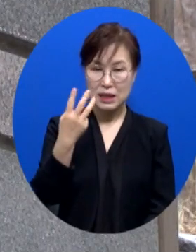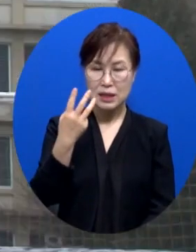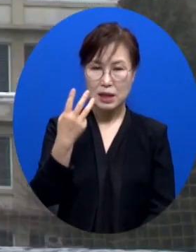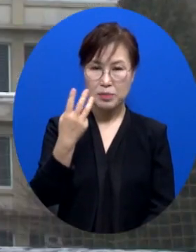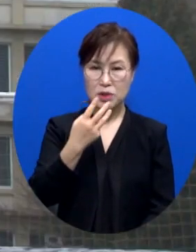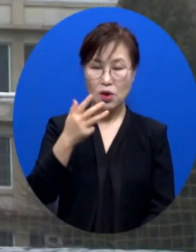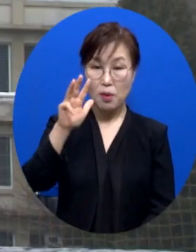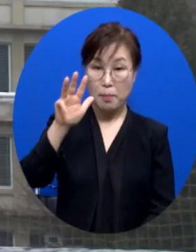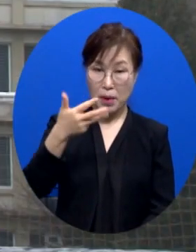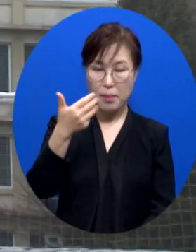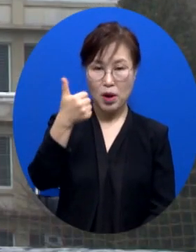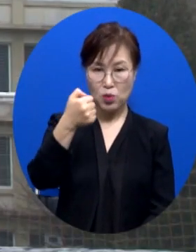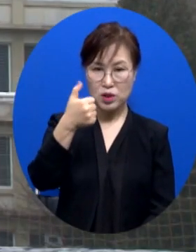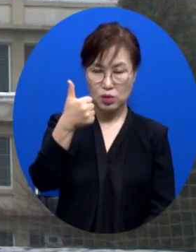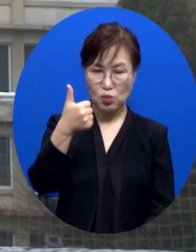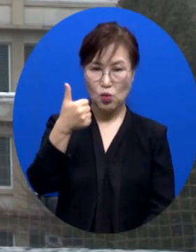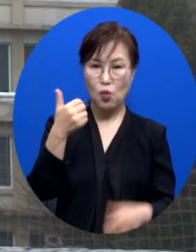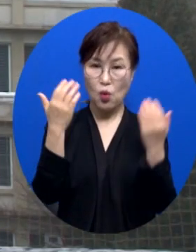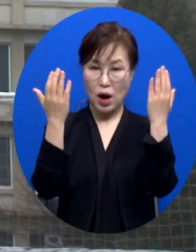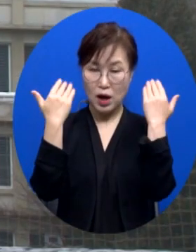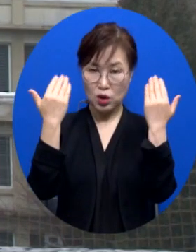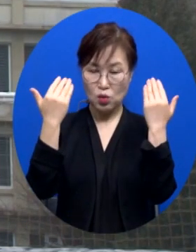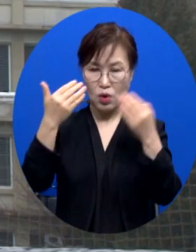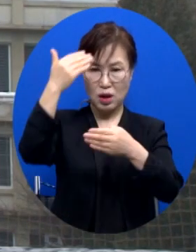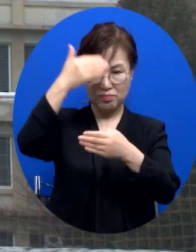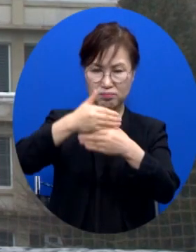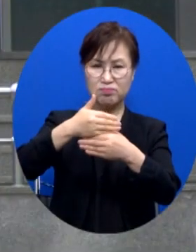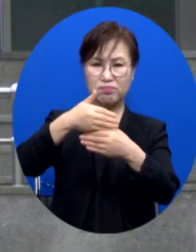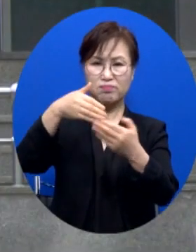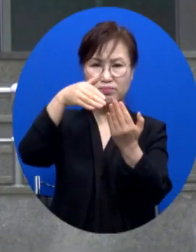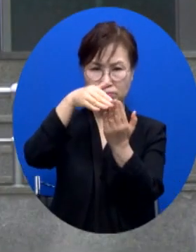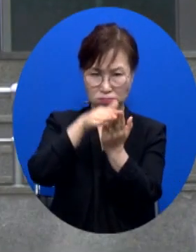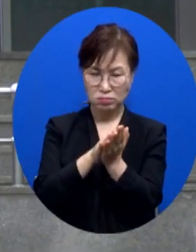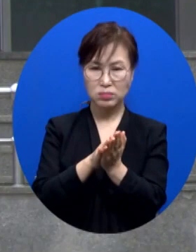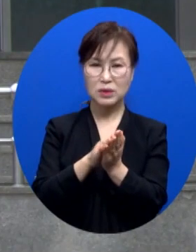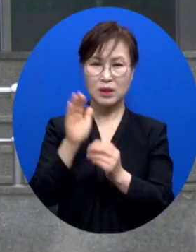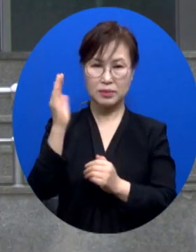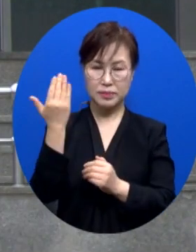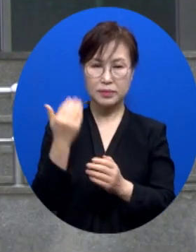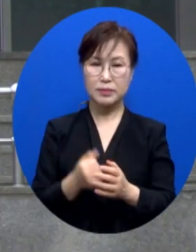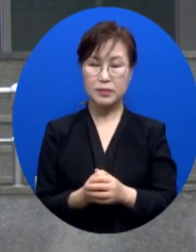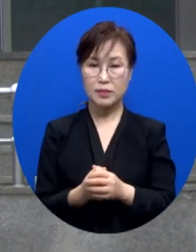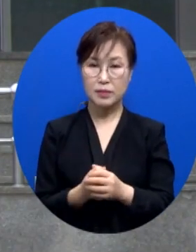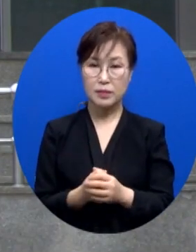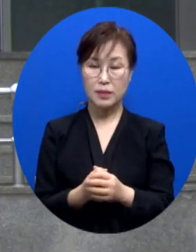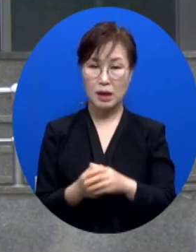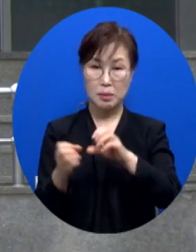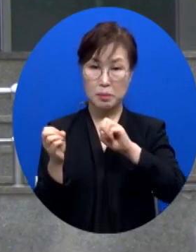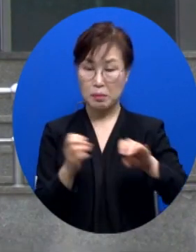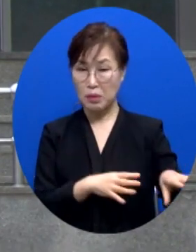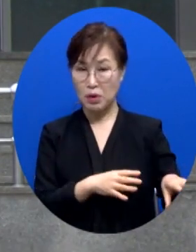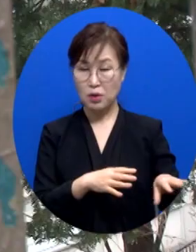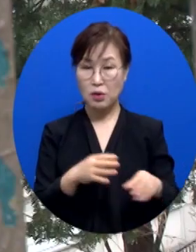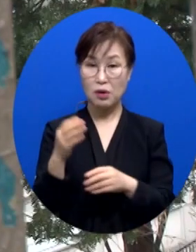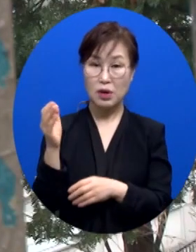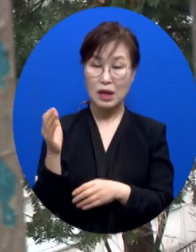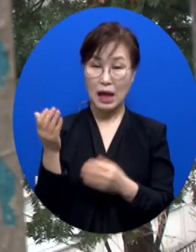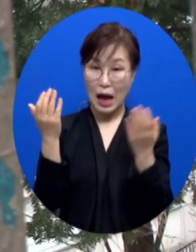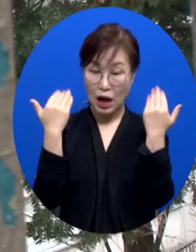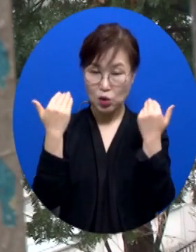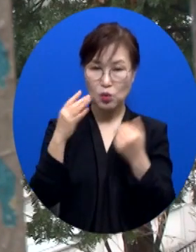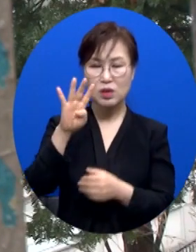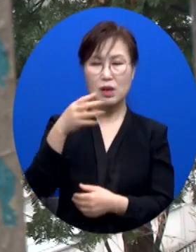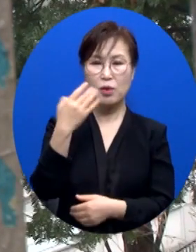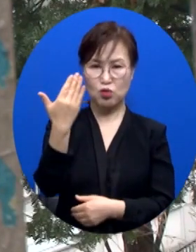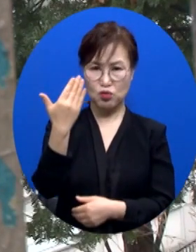폐교하는 등 전국에서 3,855개 학교가 문을 닫았습니다. 방치된 폐교는